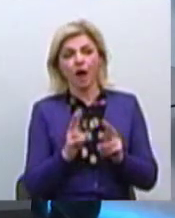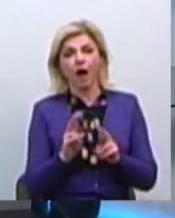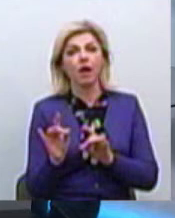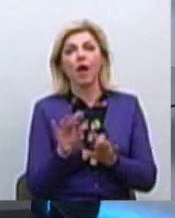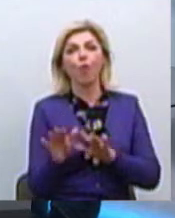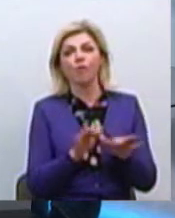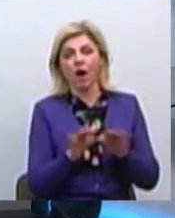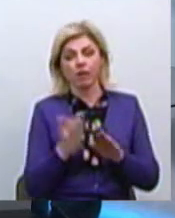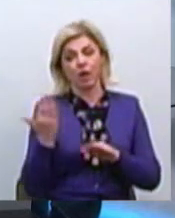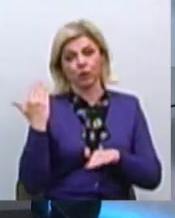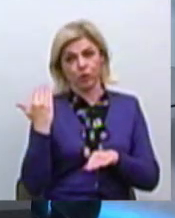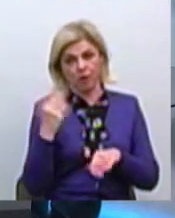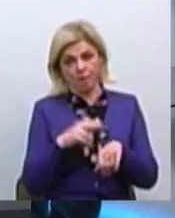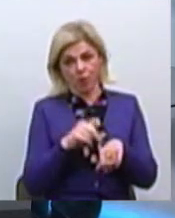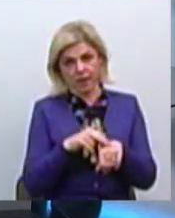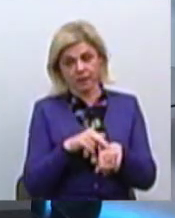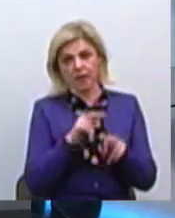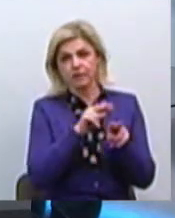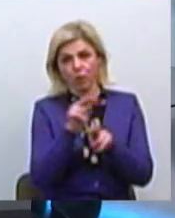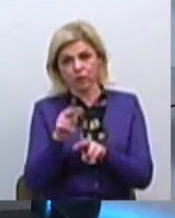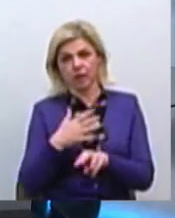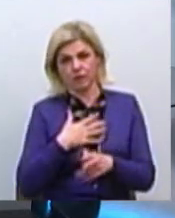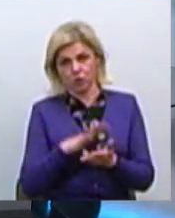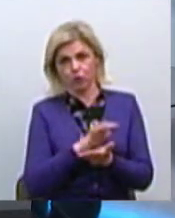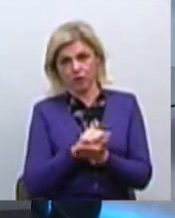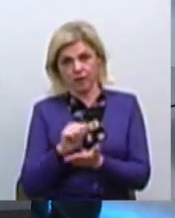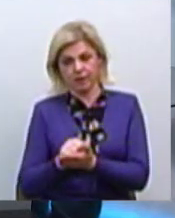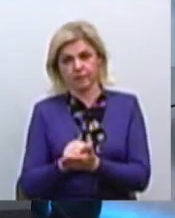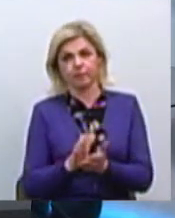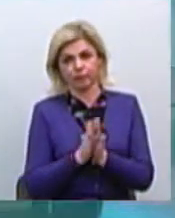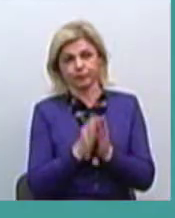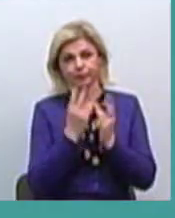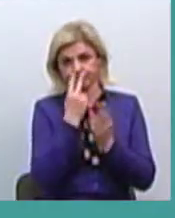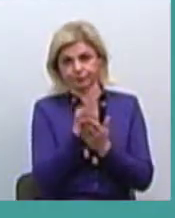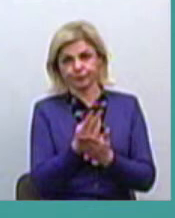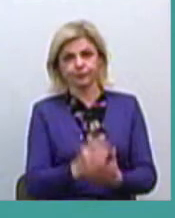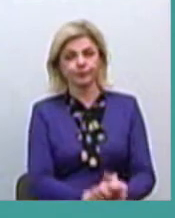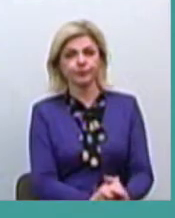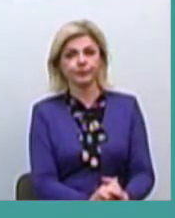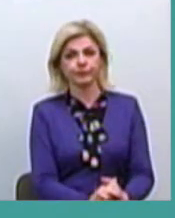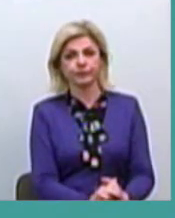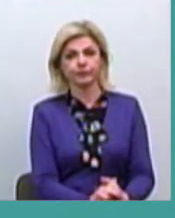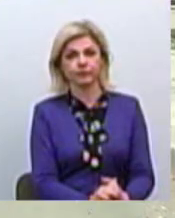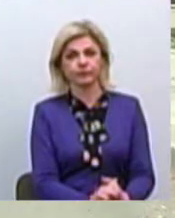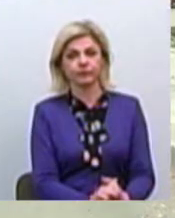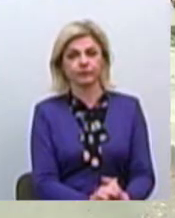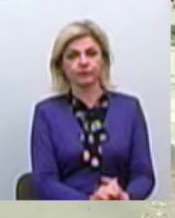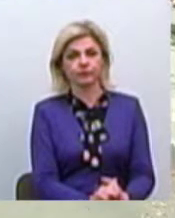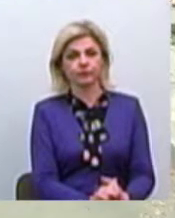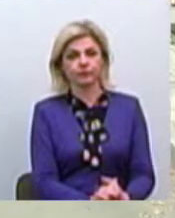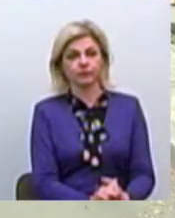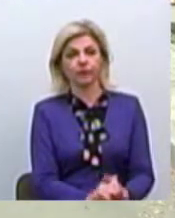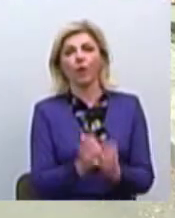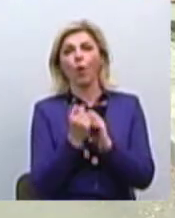зреагувала тоді поліція, спостерігала Валентина Гурова. Прошу.